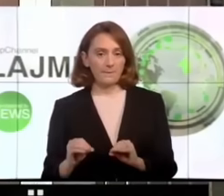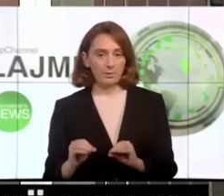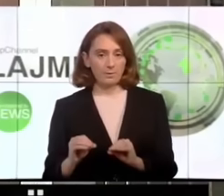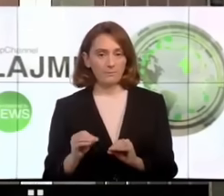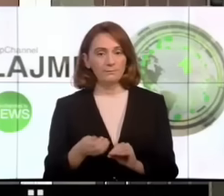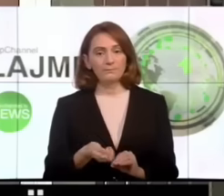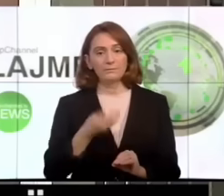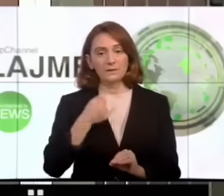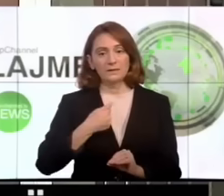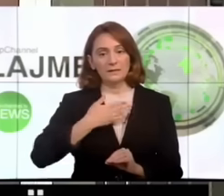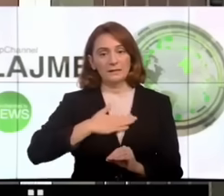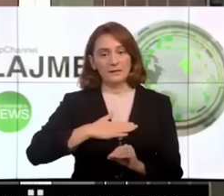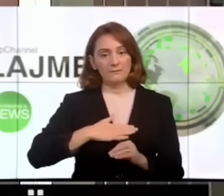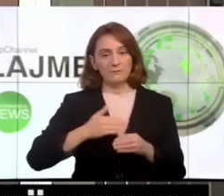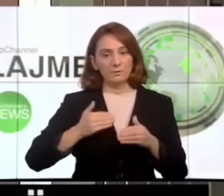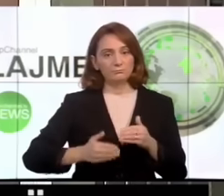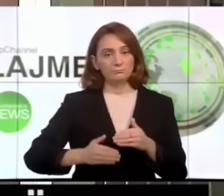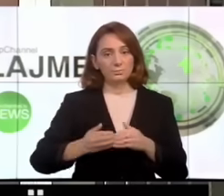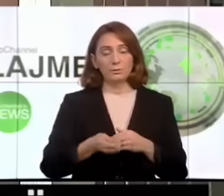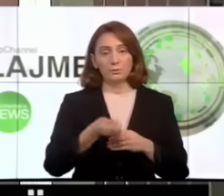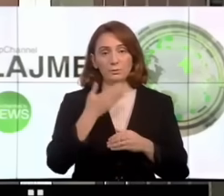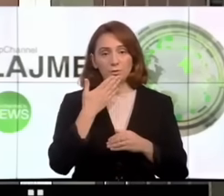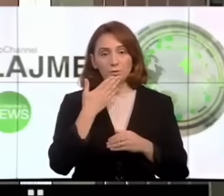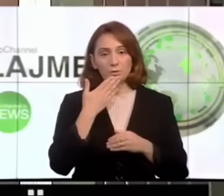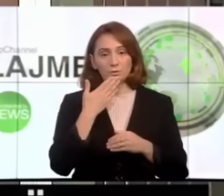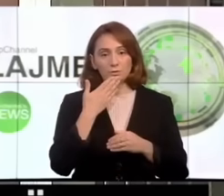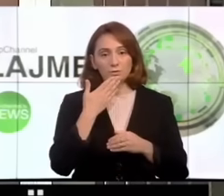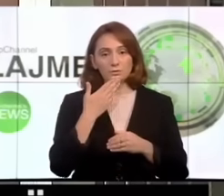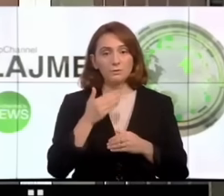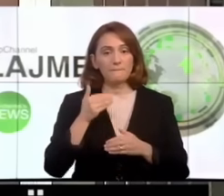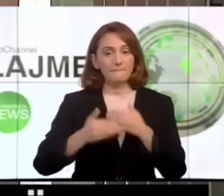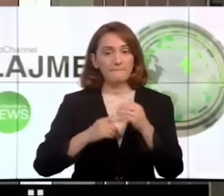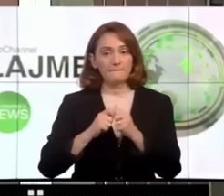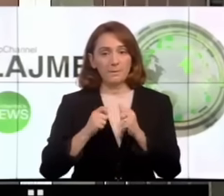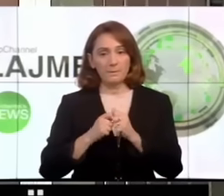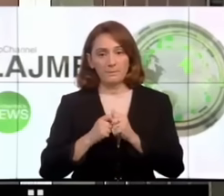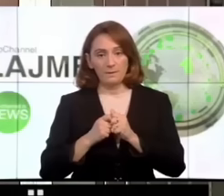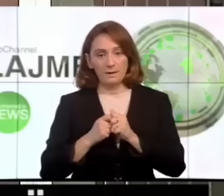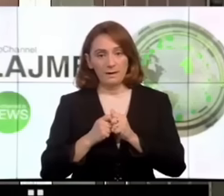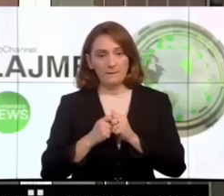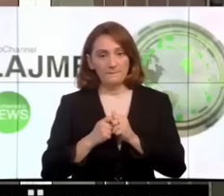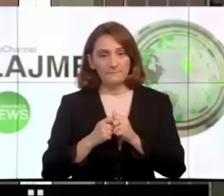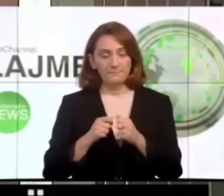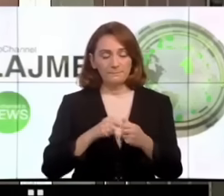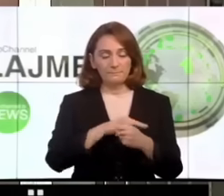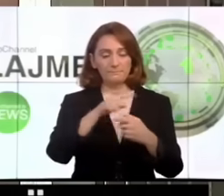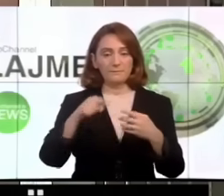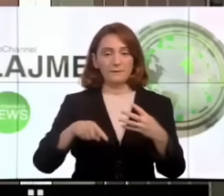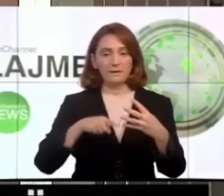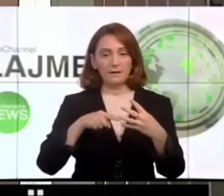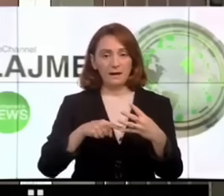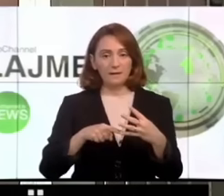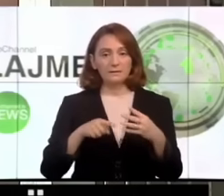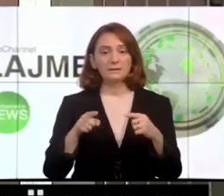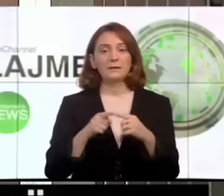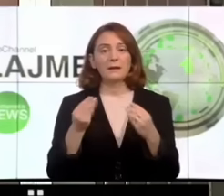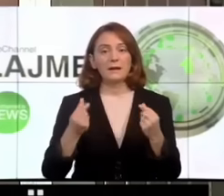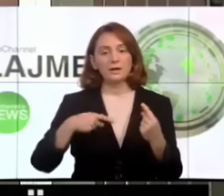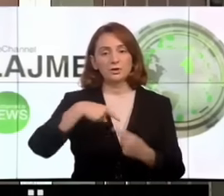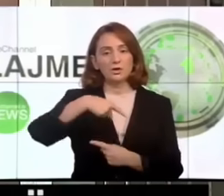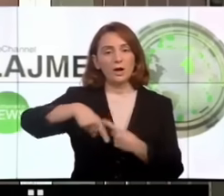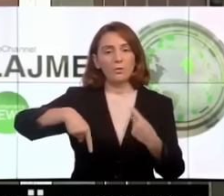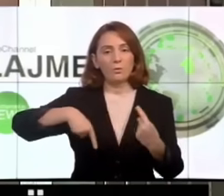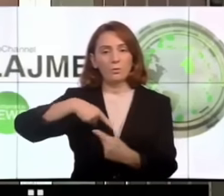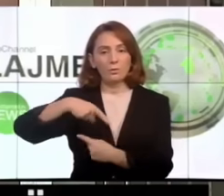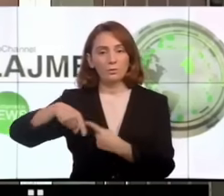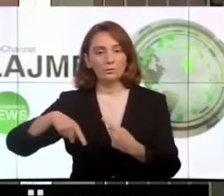prej tetorit 2023 dhe që pretendon se në dosjen Partizani dhe tjetërsimin e Sport Club Partizanit është kryer korrupsion nga